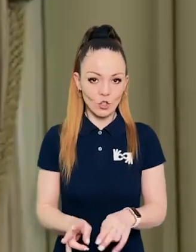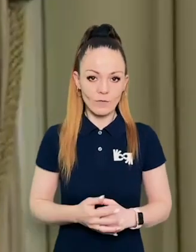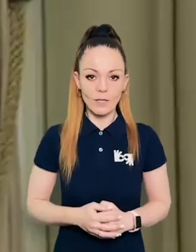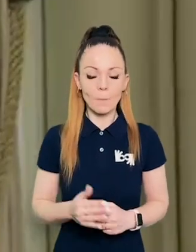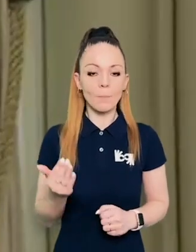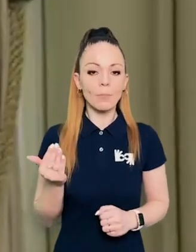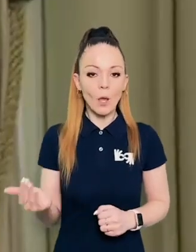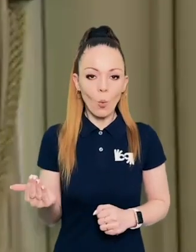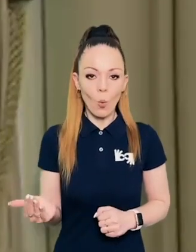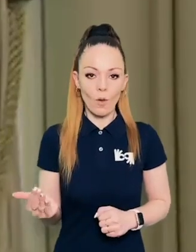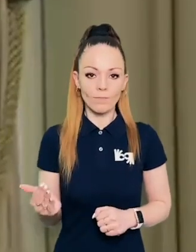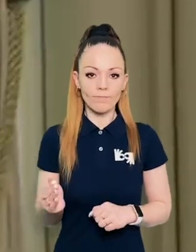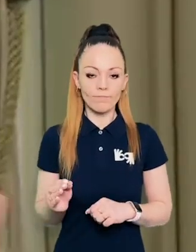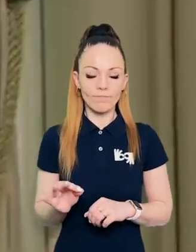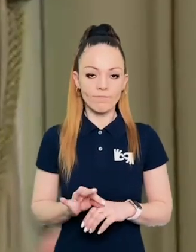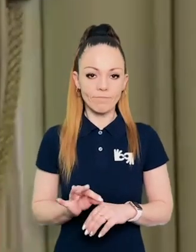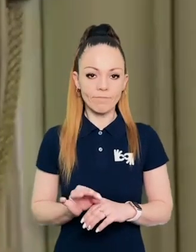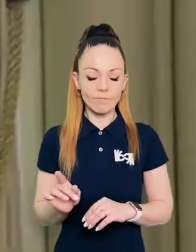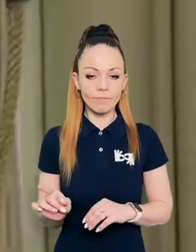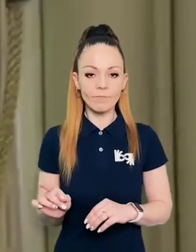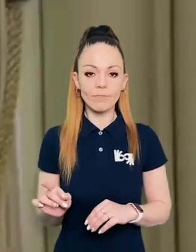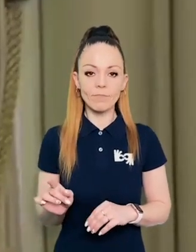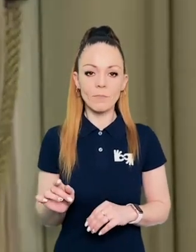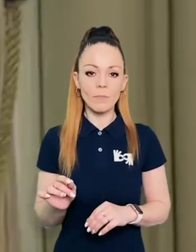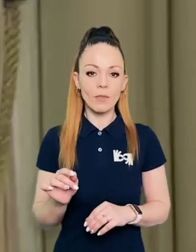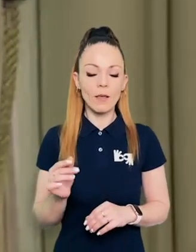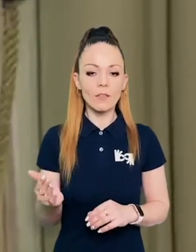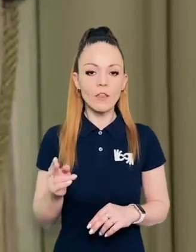ним і залишився. Його